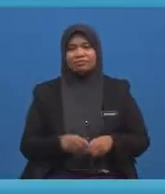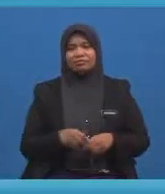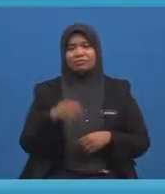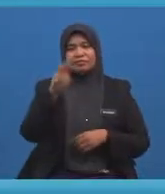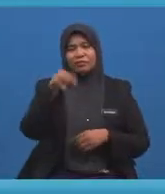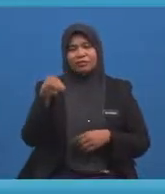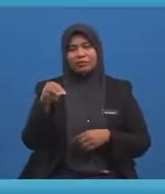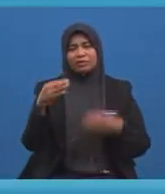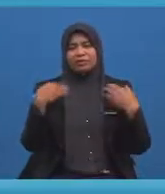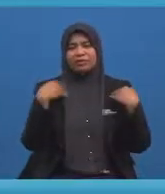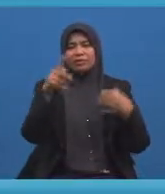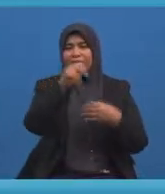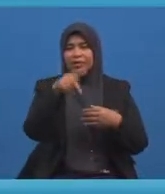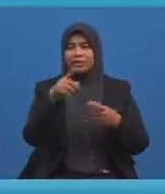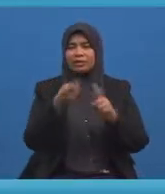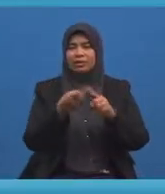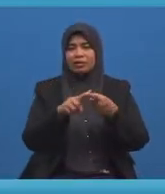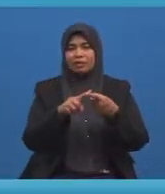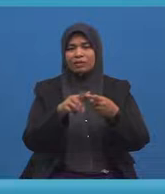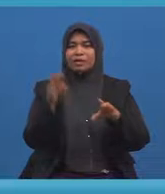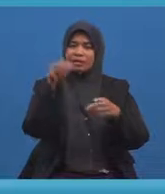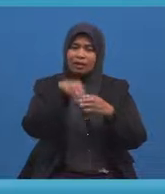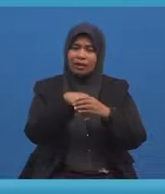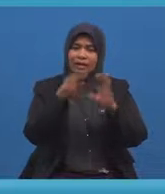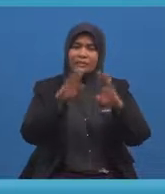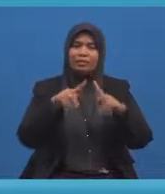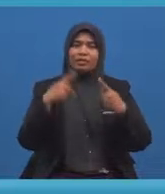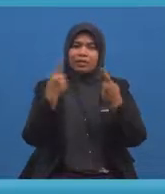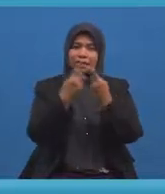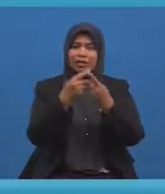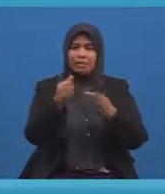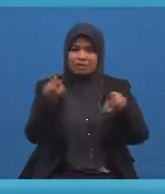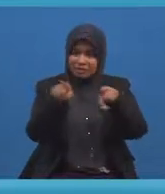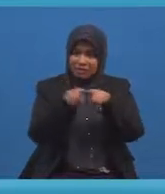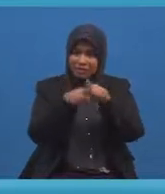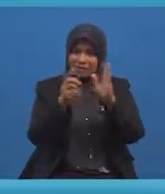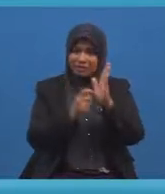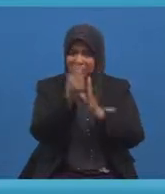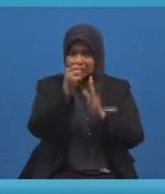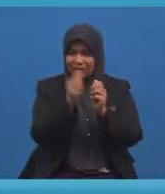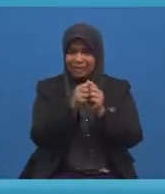Murid-murid, adakah kawan-kawan di dalam kelas kamu sama tinggi dengan kamu?